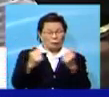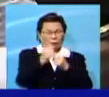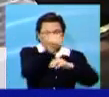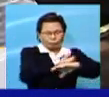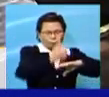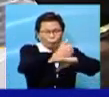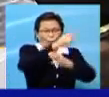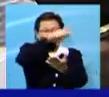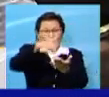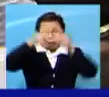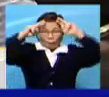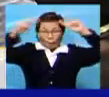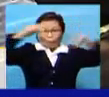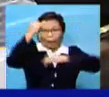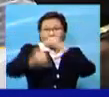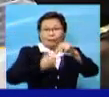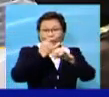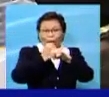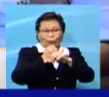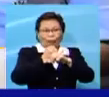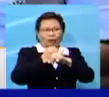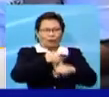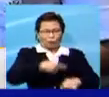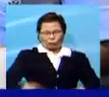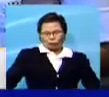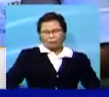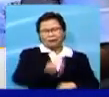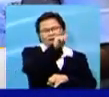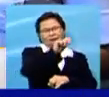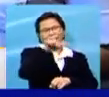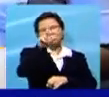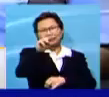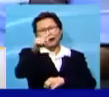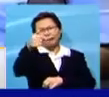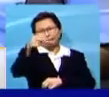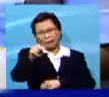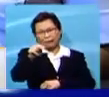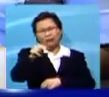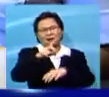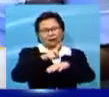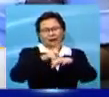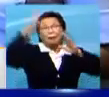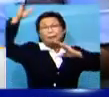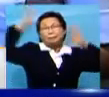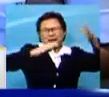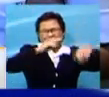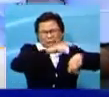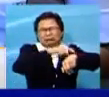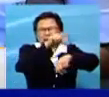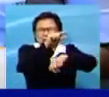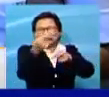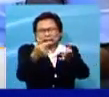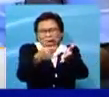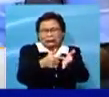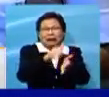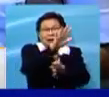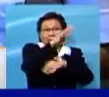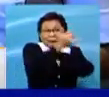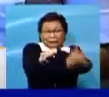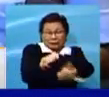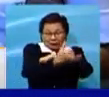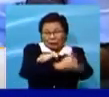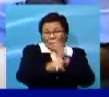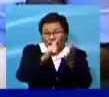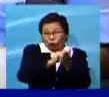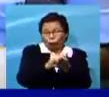penubuhan Pusat Keamanan Antarabangsa Raja Salman, KSIPC di Malaysia tidak lama lagi. Lima negara Islam itu